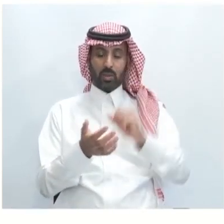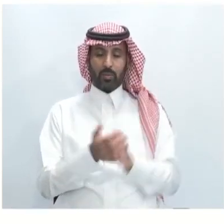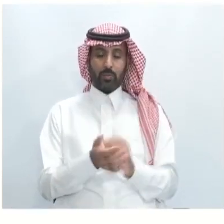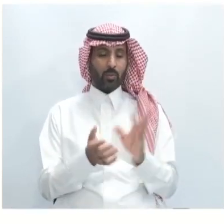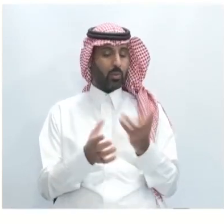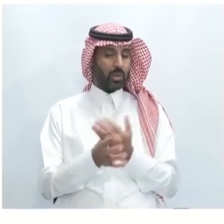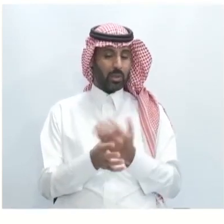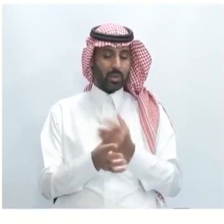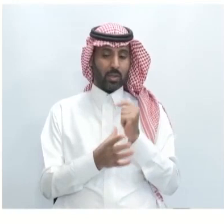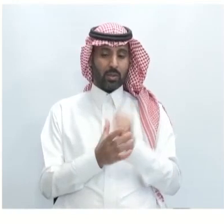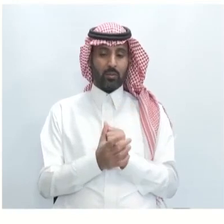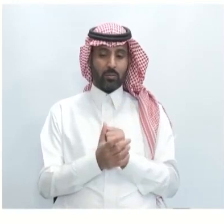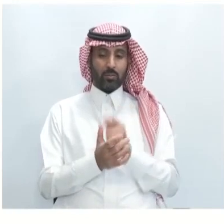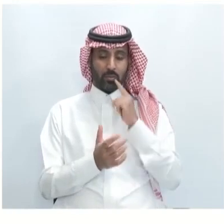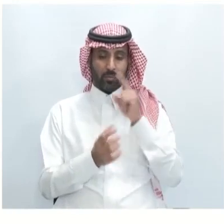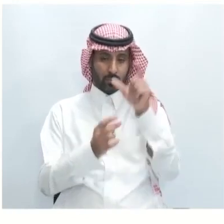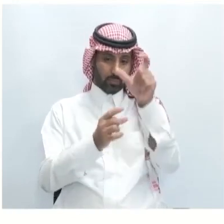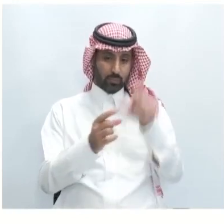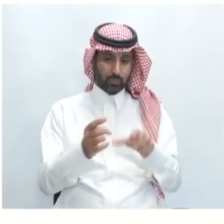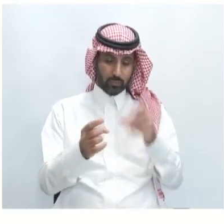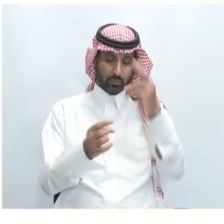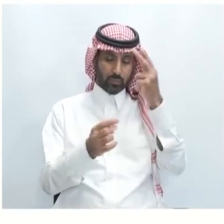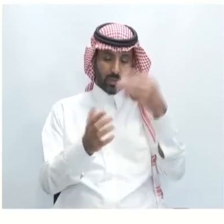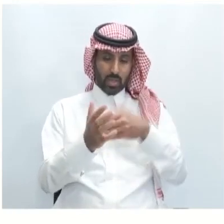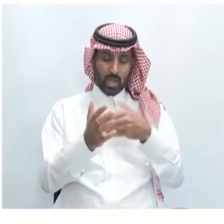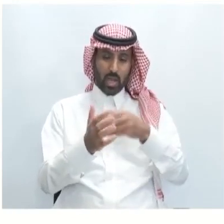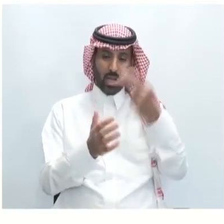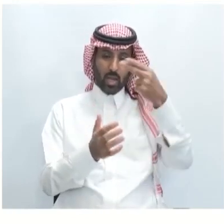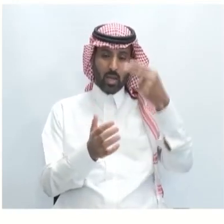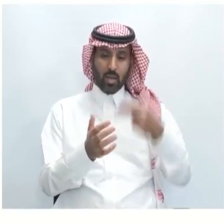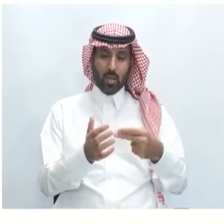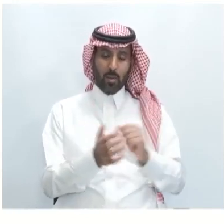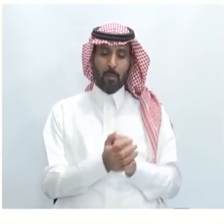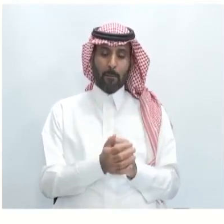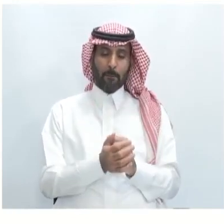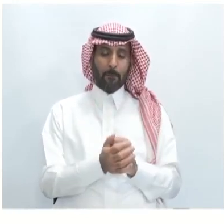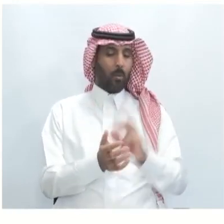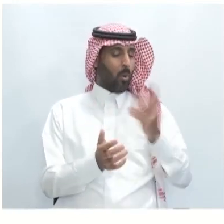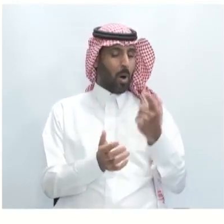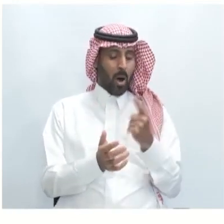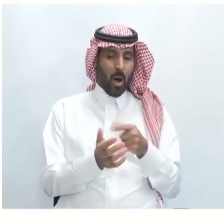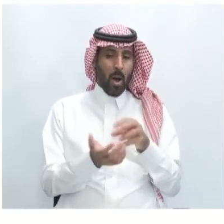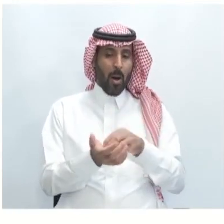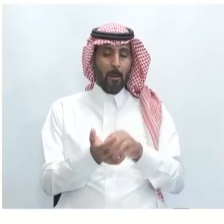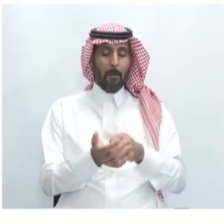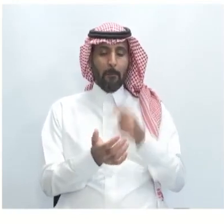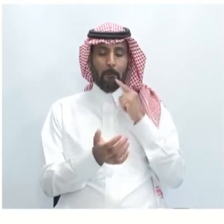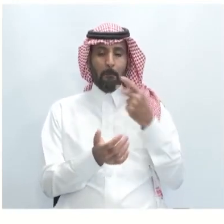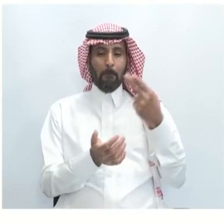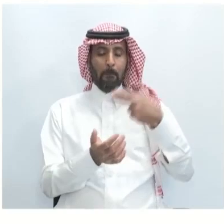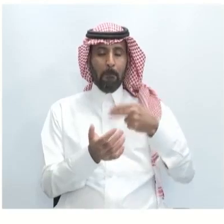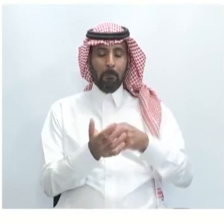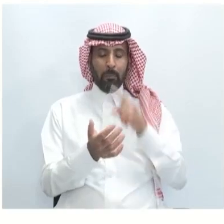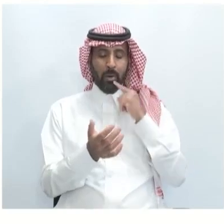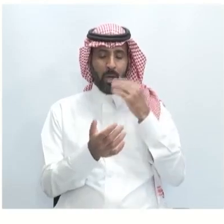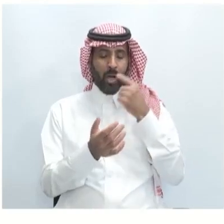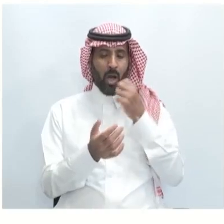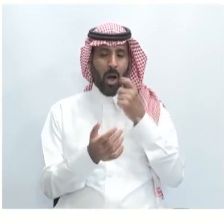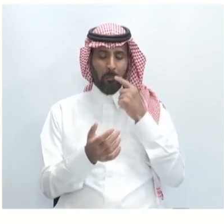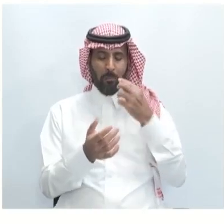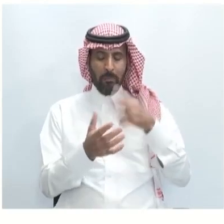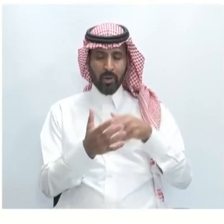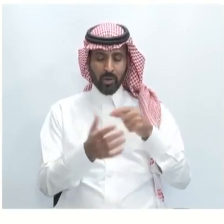لماذا هو والدهيد لاحظ انها موجوده في نهايه السلسله اين يوجد الجلوكوز موجود في الدم